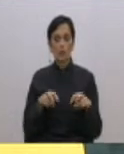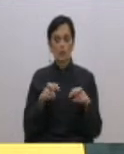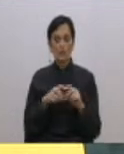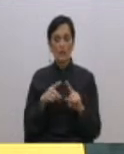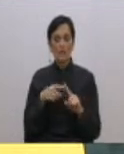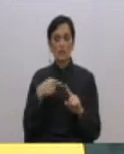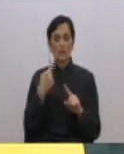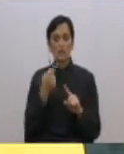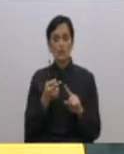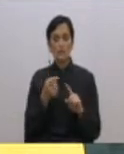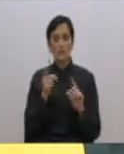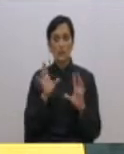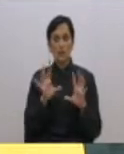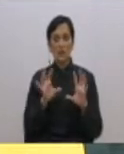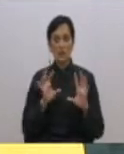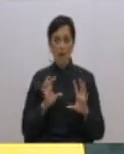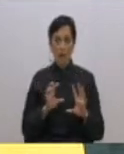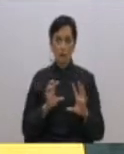ეს